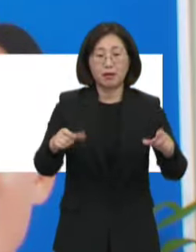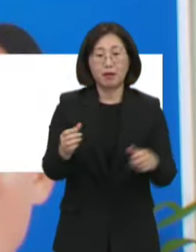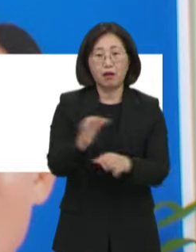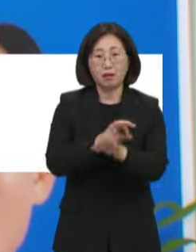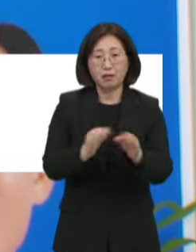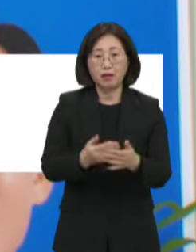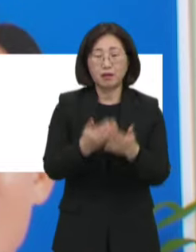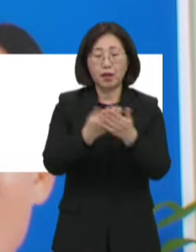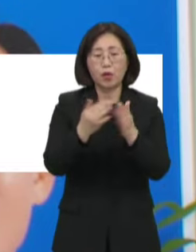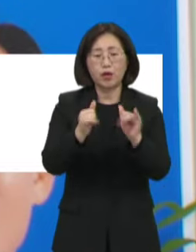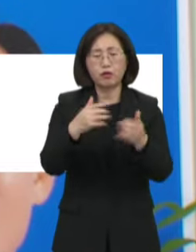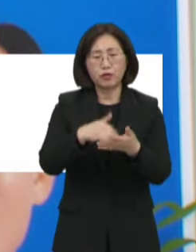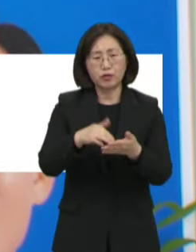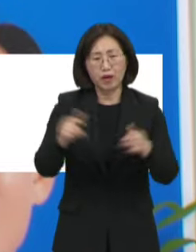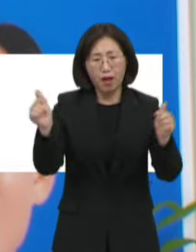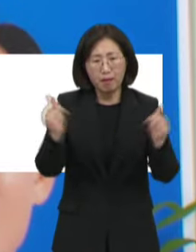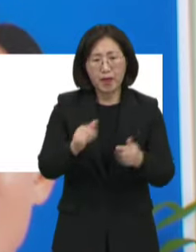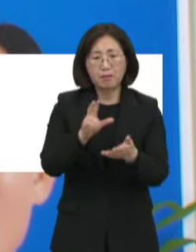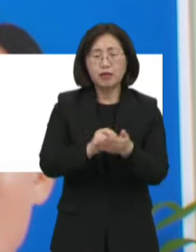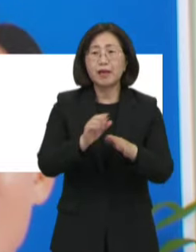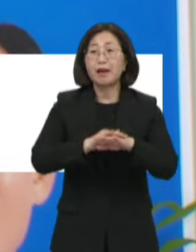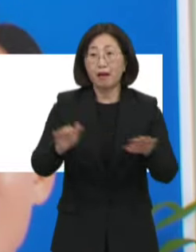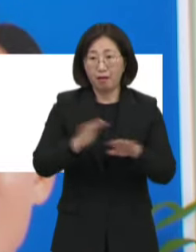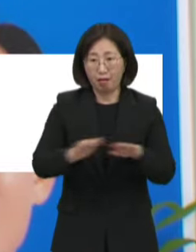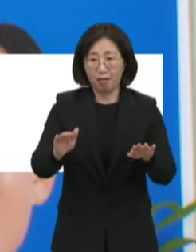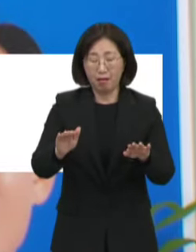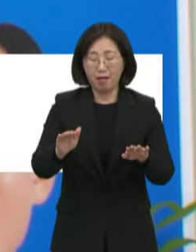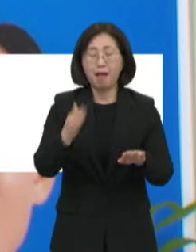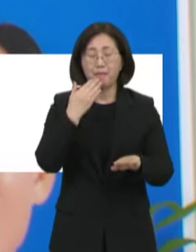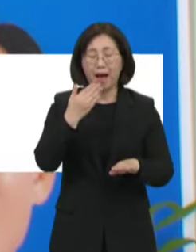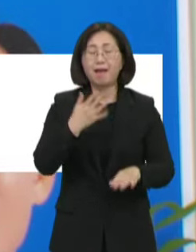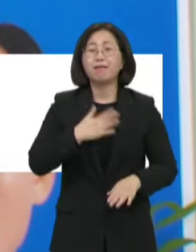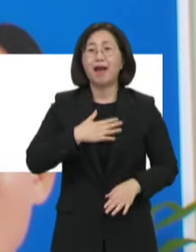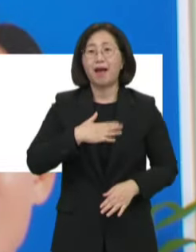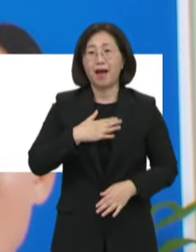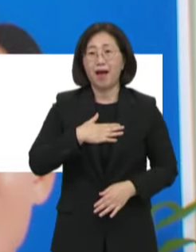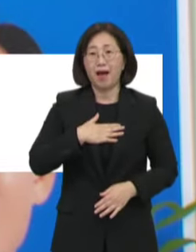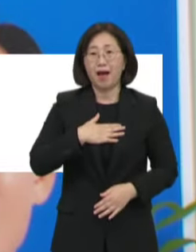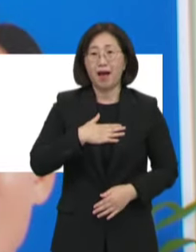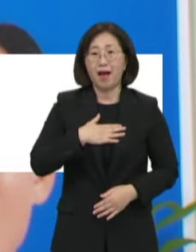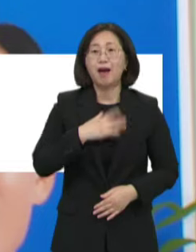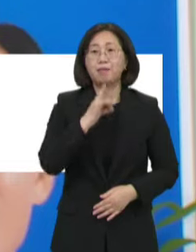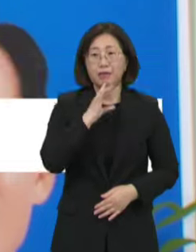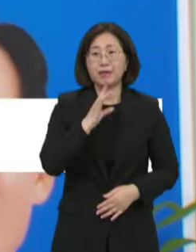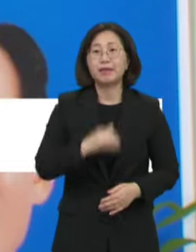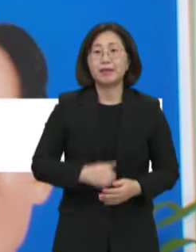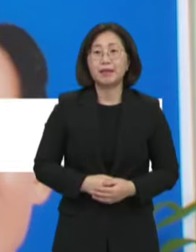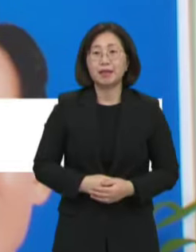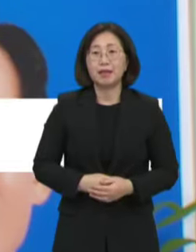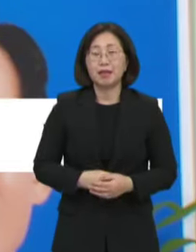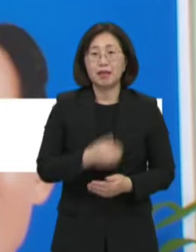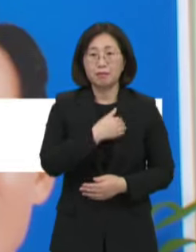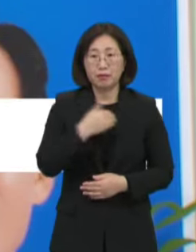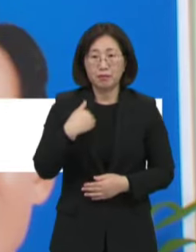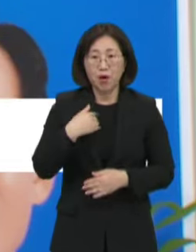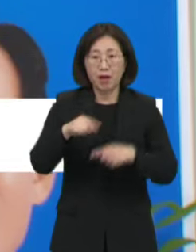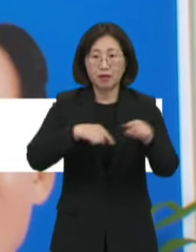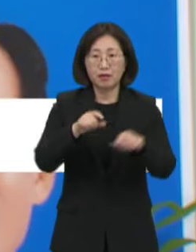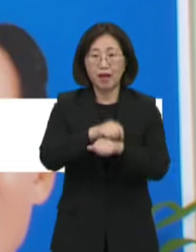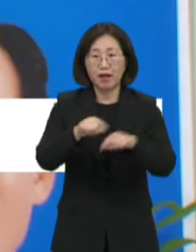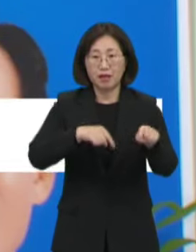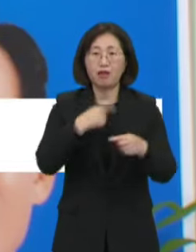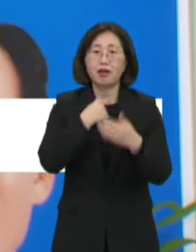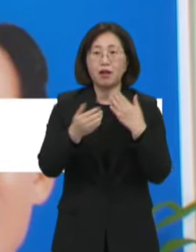인구가 감소하고 있는 현실을 타개할 수 있는 유일한 사람은 풍부한 정치 행정 경험을